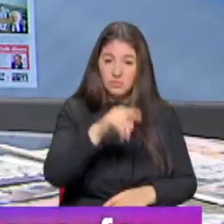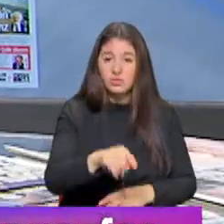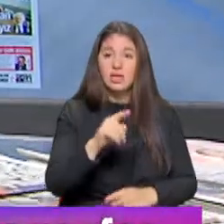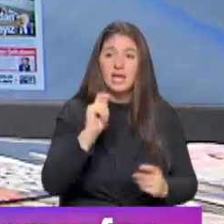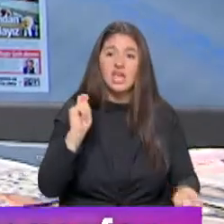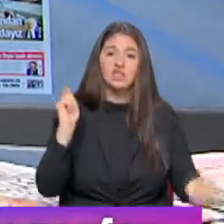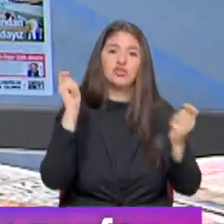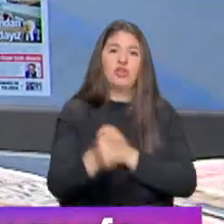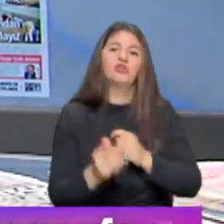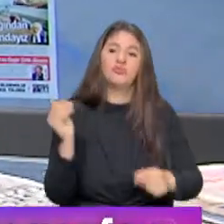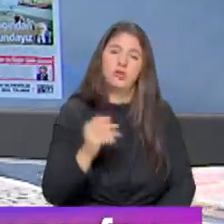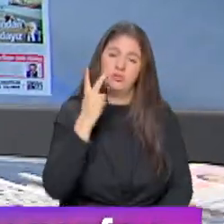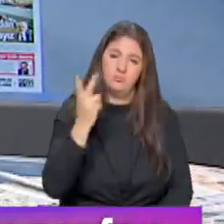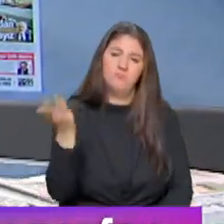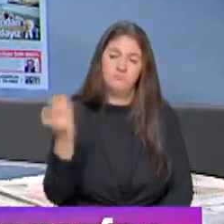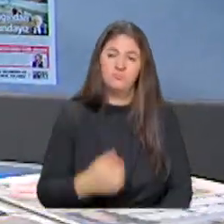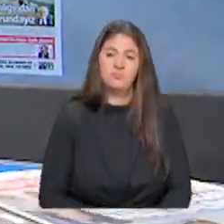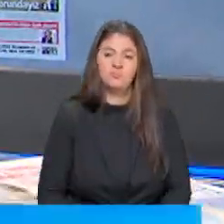İstanbul'daki değişim gelsin ekranlara.